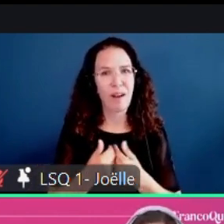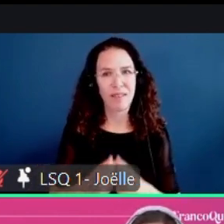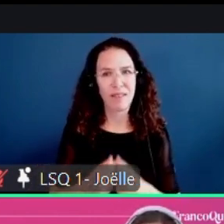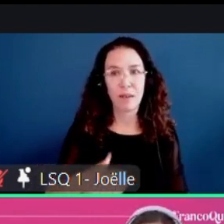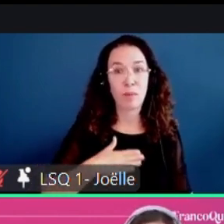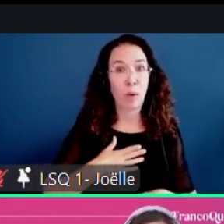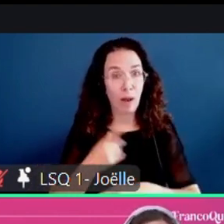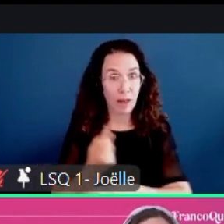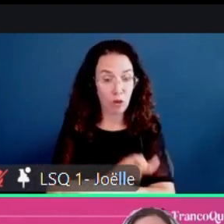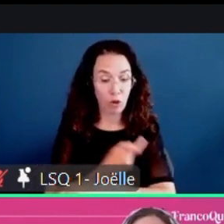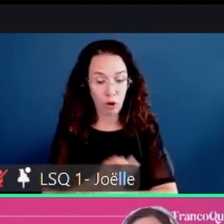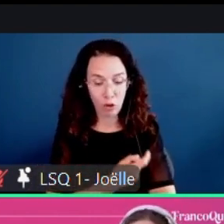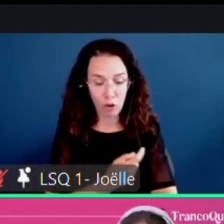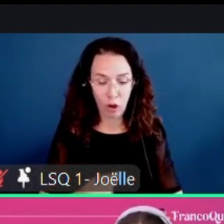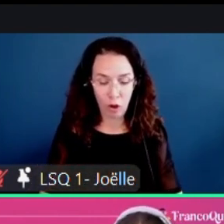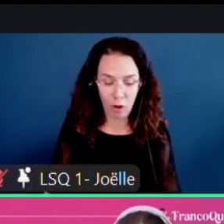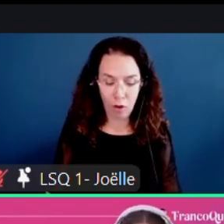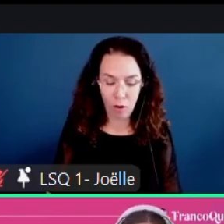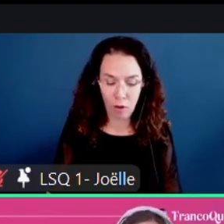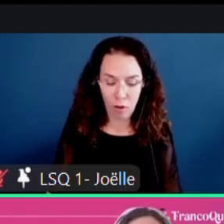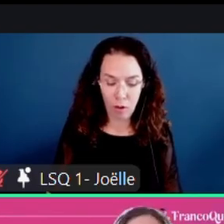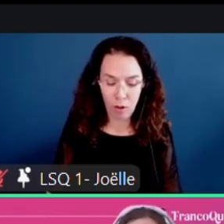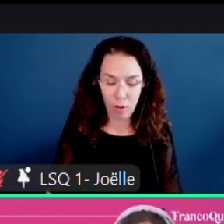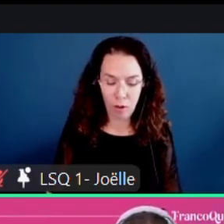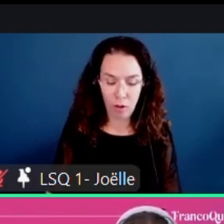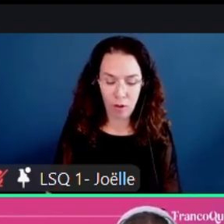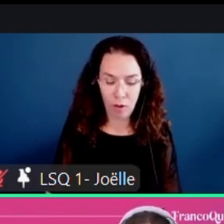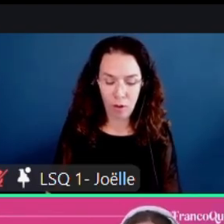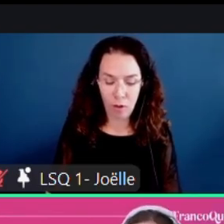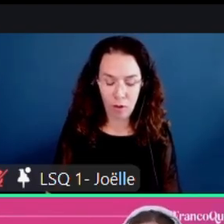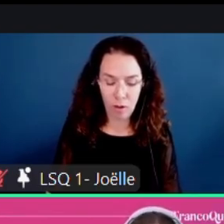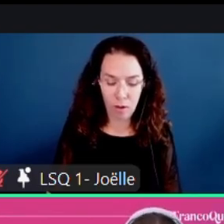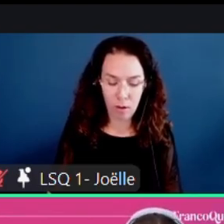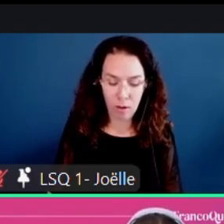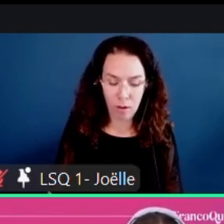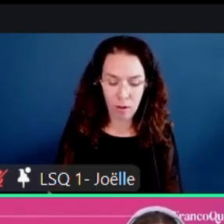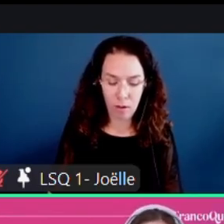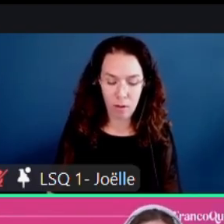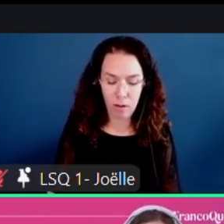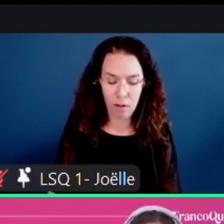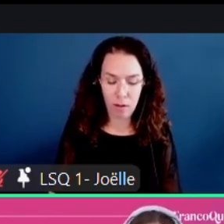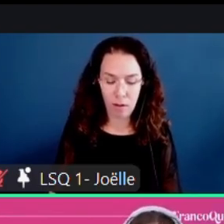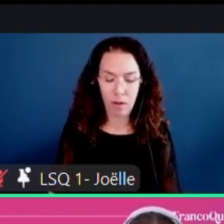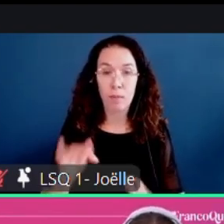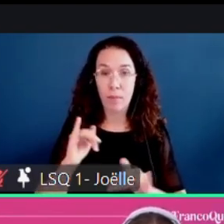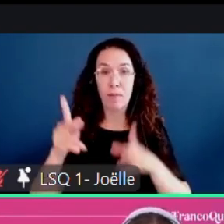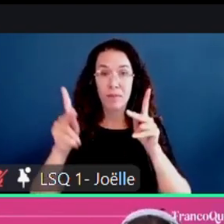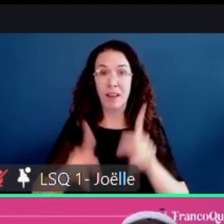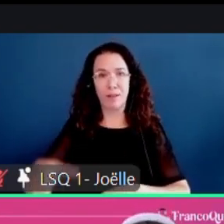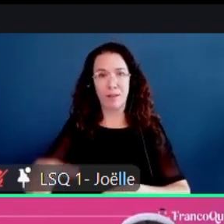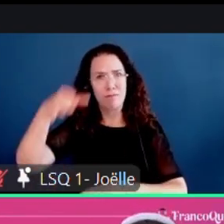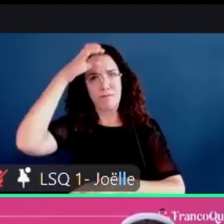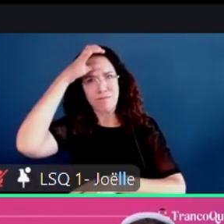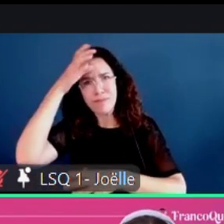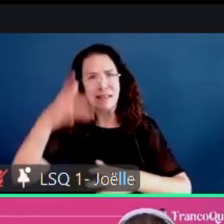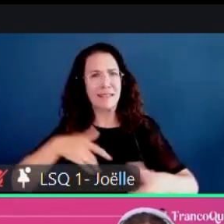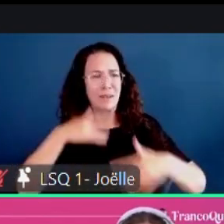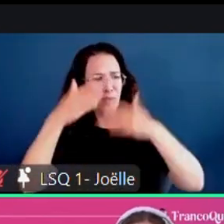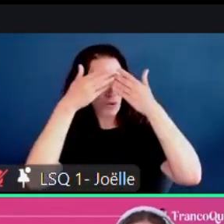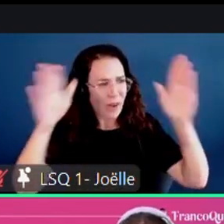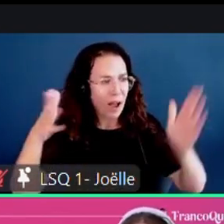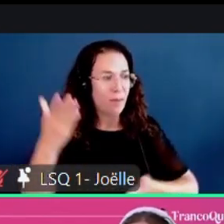les médecins les plus sensibilisés, les plus alliés, n'auront pas nécessairement les connaissances